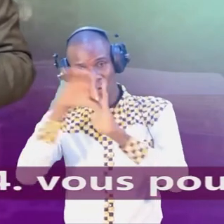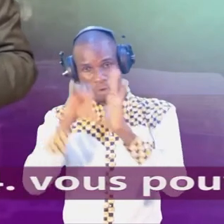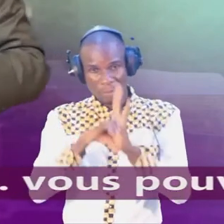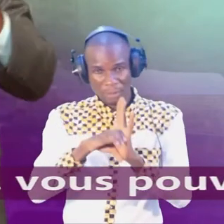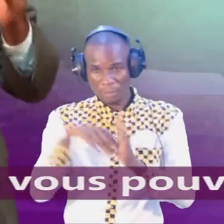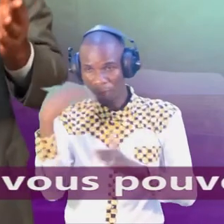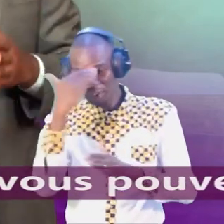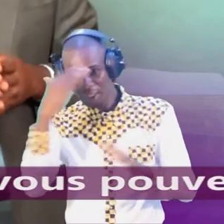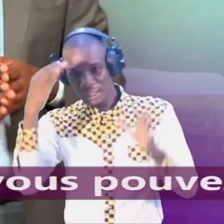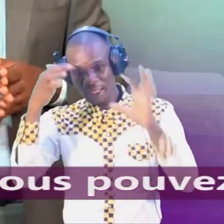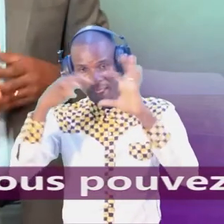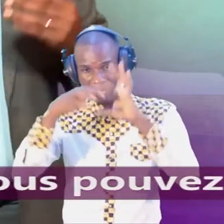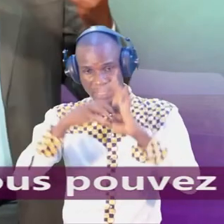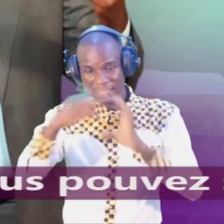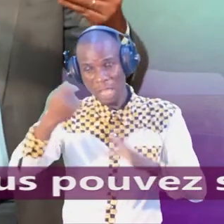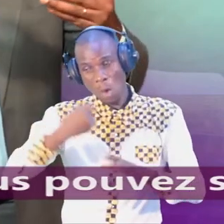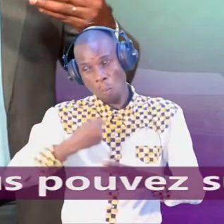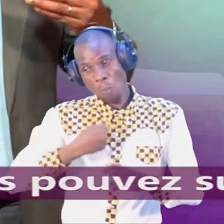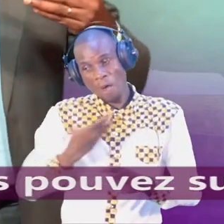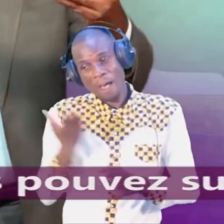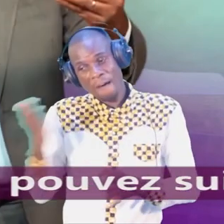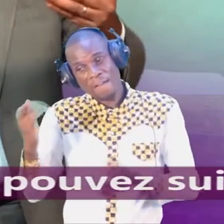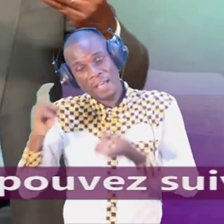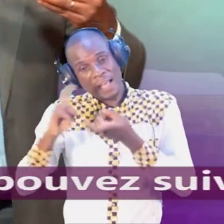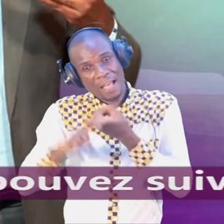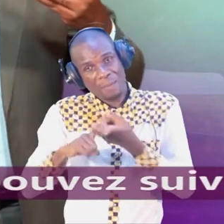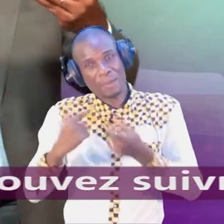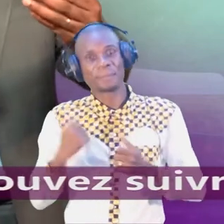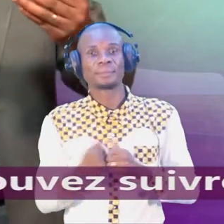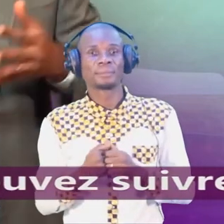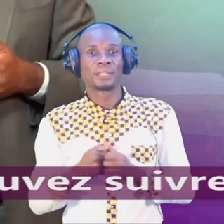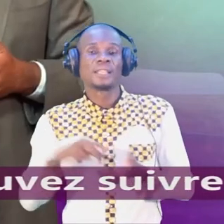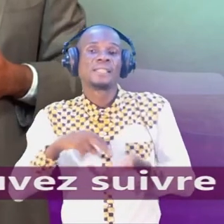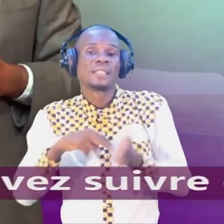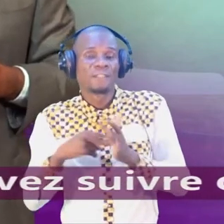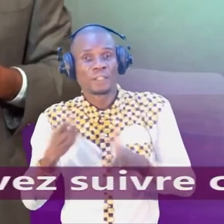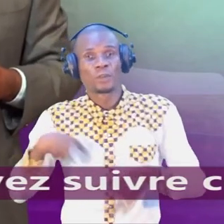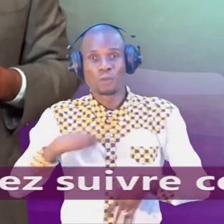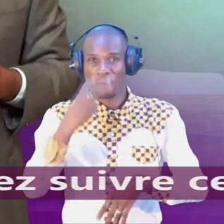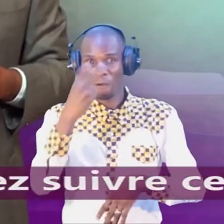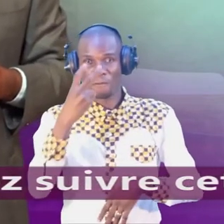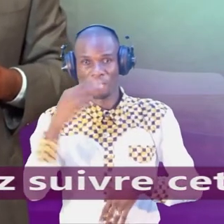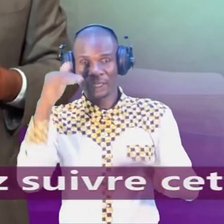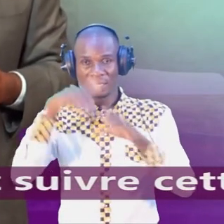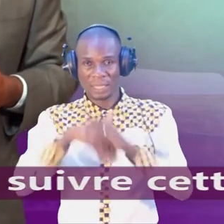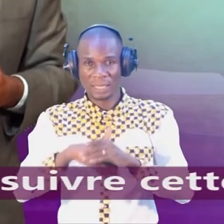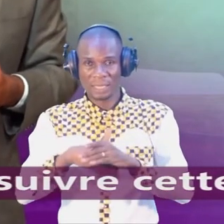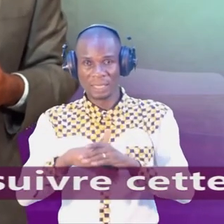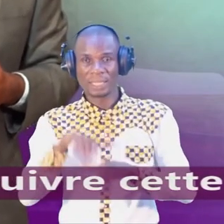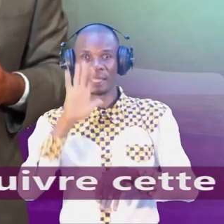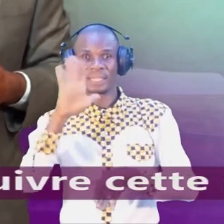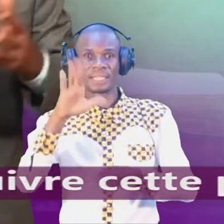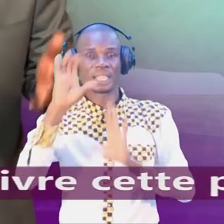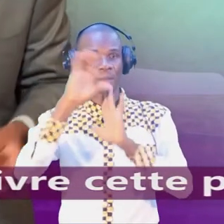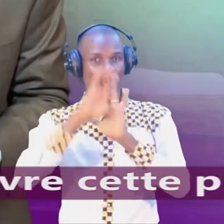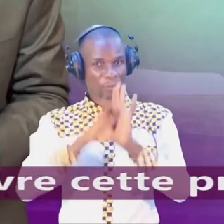na kutunganisha na Mungu, na zile sita zinazobaki zinajenga uhusiano katika wanadamu.